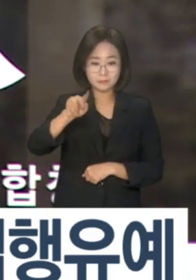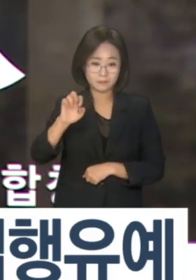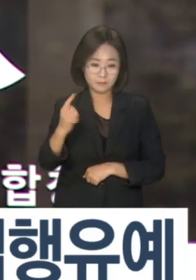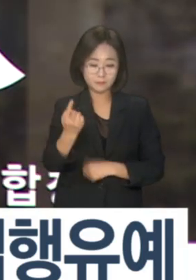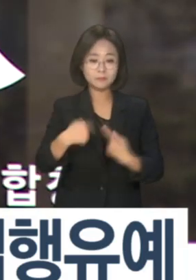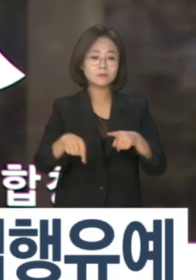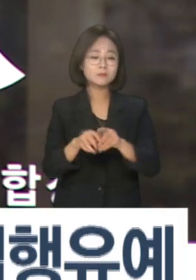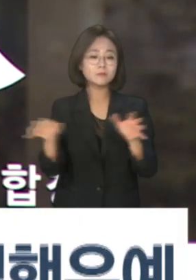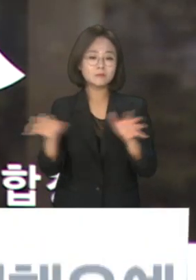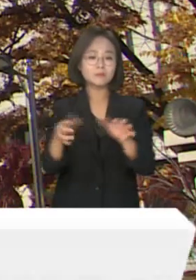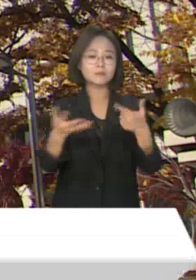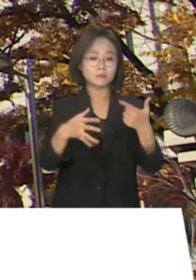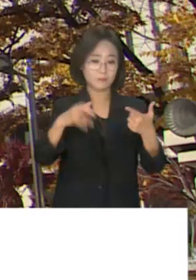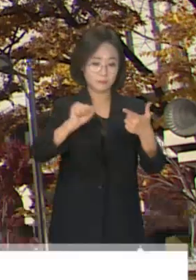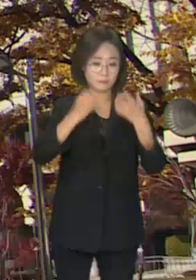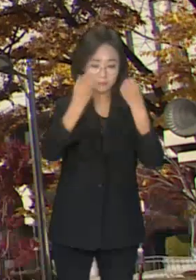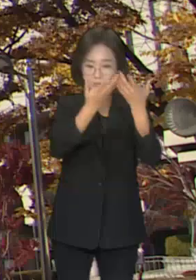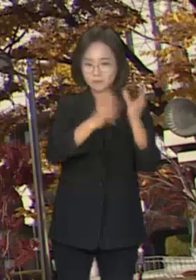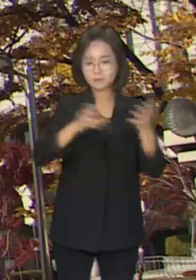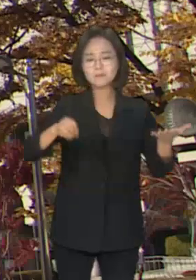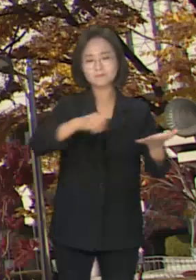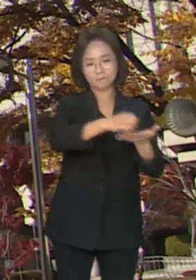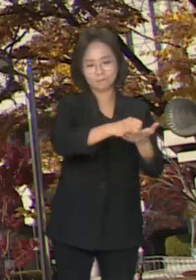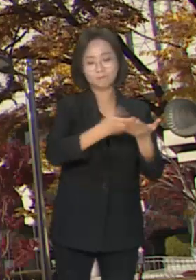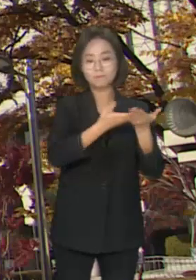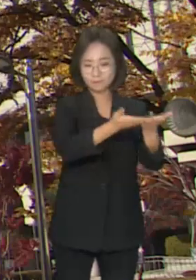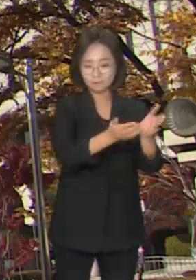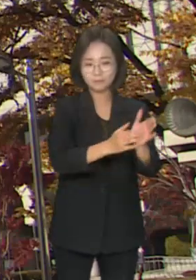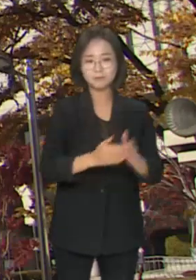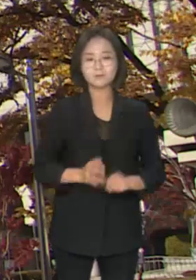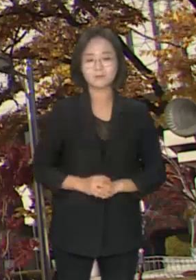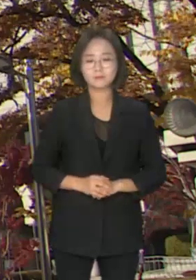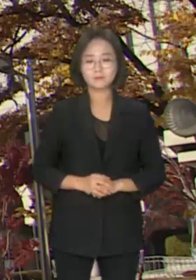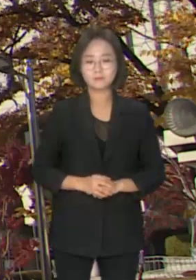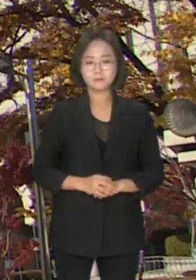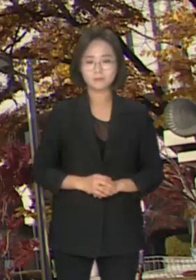자금 6억 여원을 새누리당에 기부한 것으로 조사됐습니다